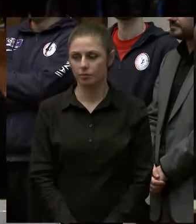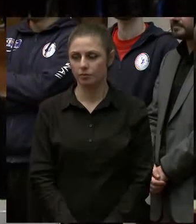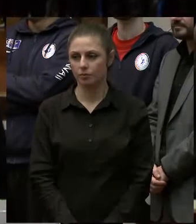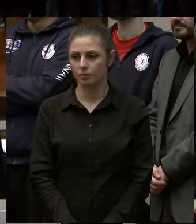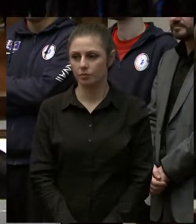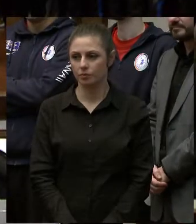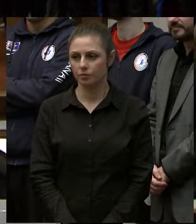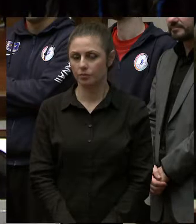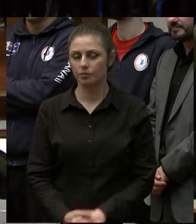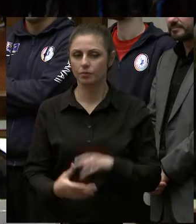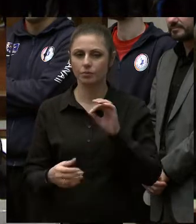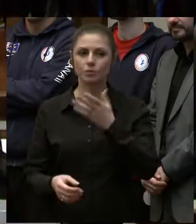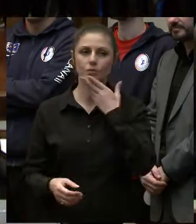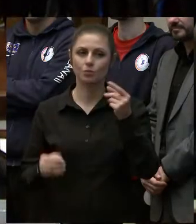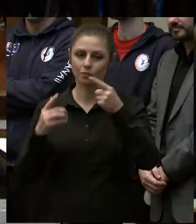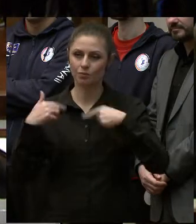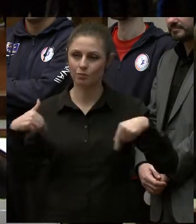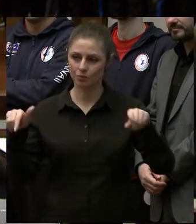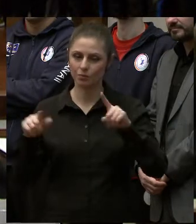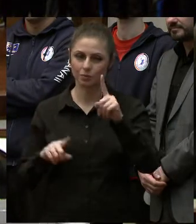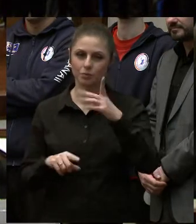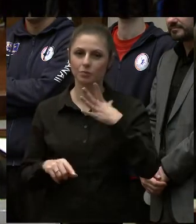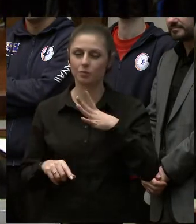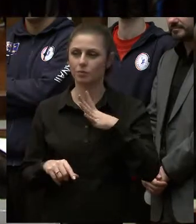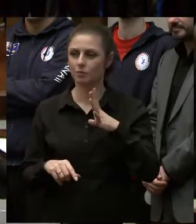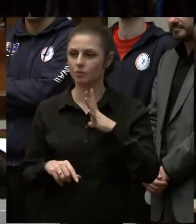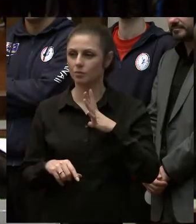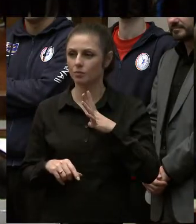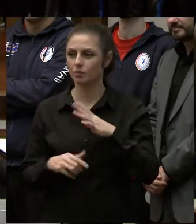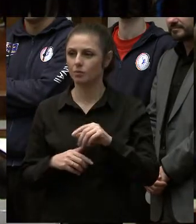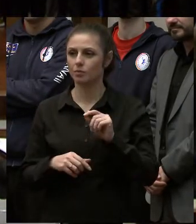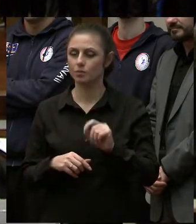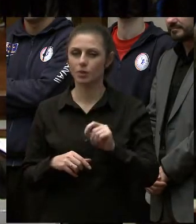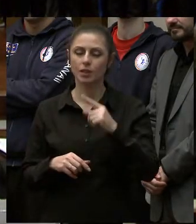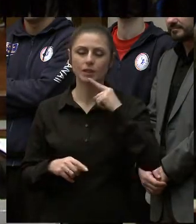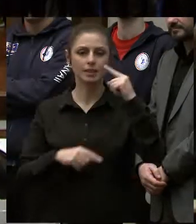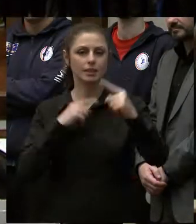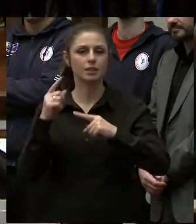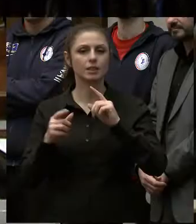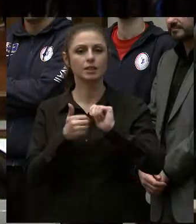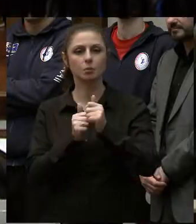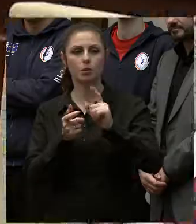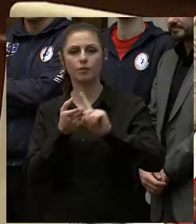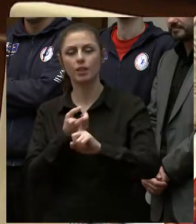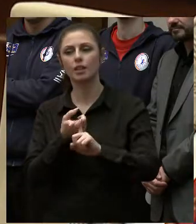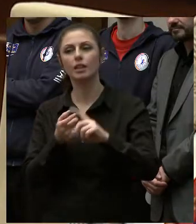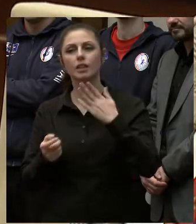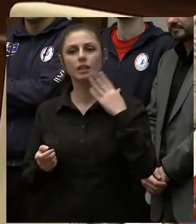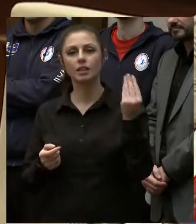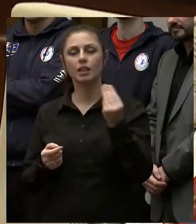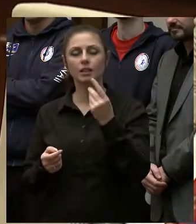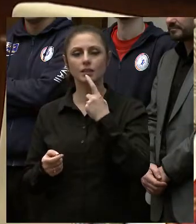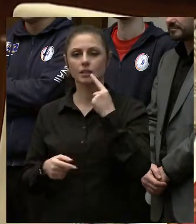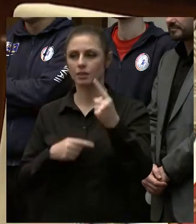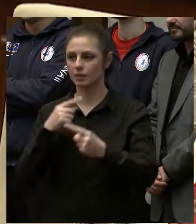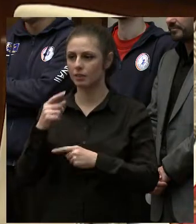Sayın Başkanım, bu güzel tablo karşısında bir önergemiz var gündemde. Bu yılın spor ve gençlik yılı ilan